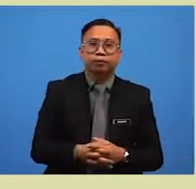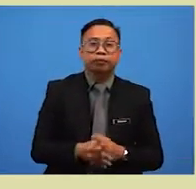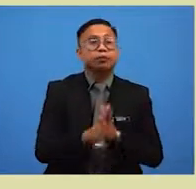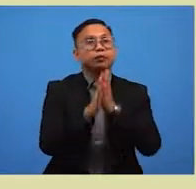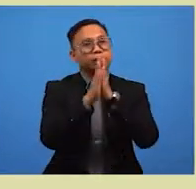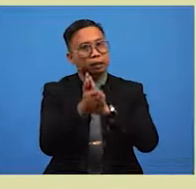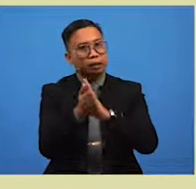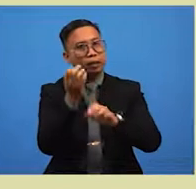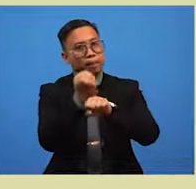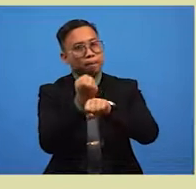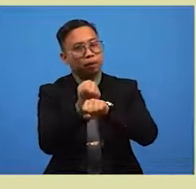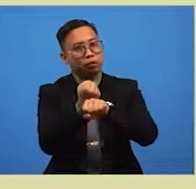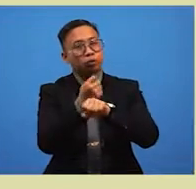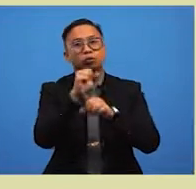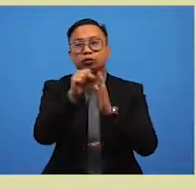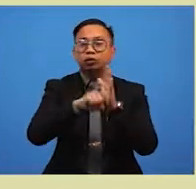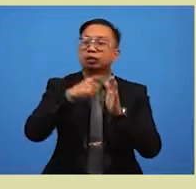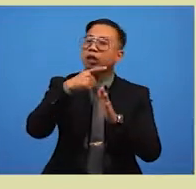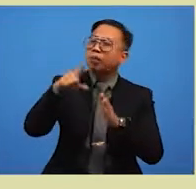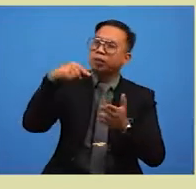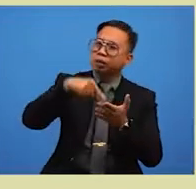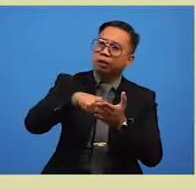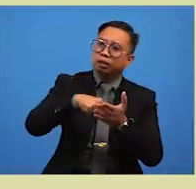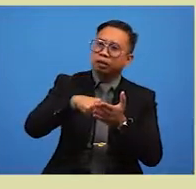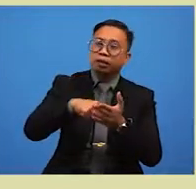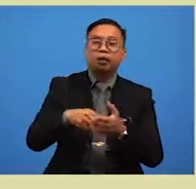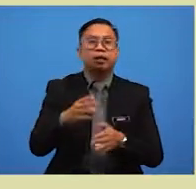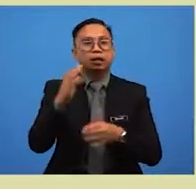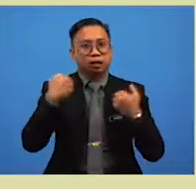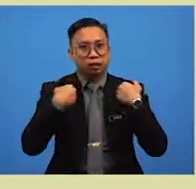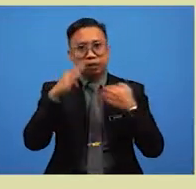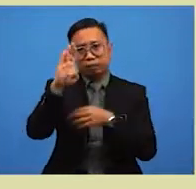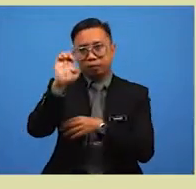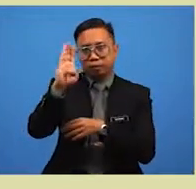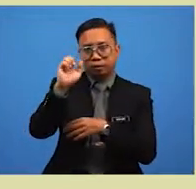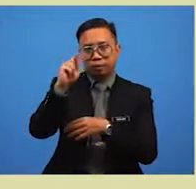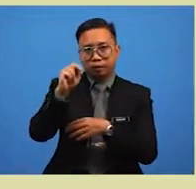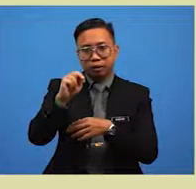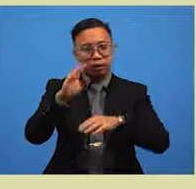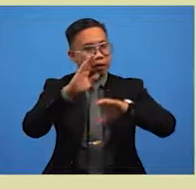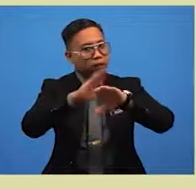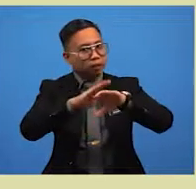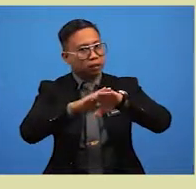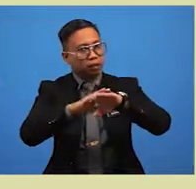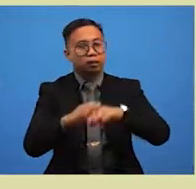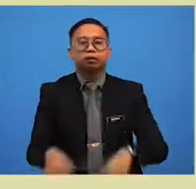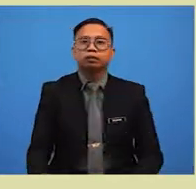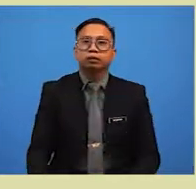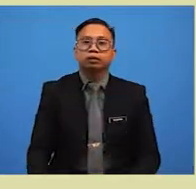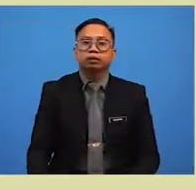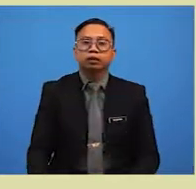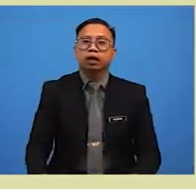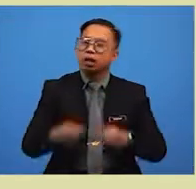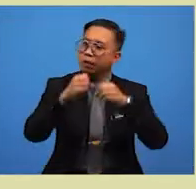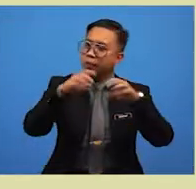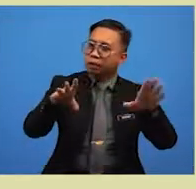Jadi, batuan yang selama ini dihimpit oleh beban lapisan batuan di atas terpaksa